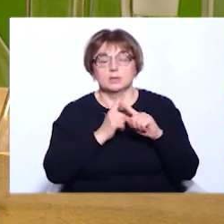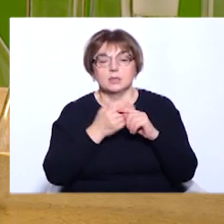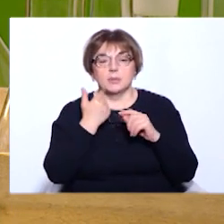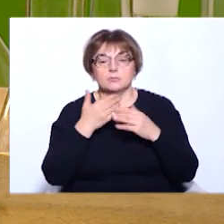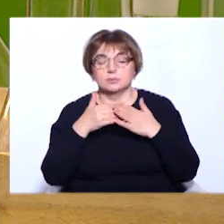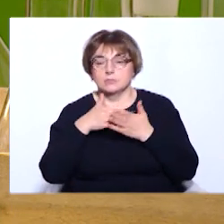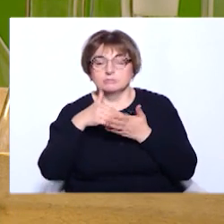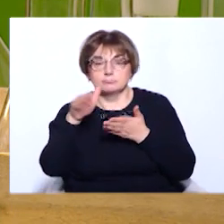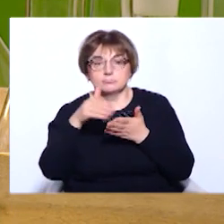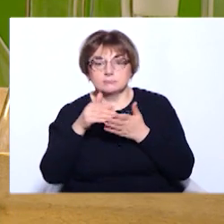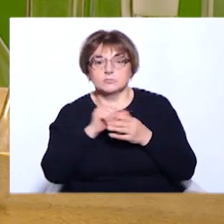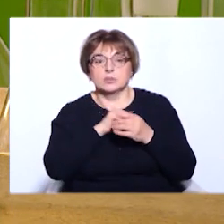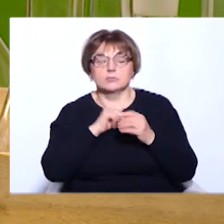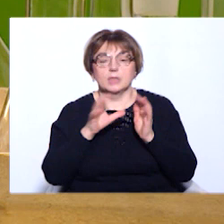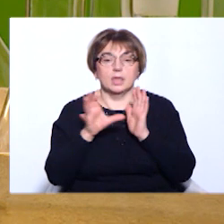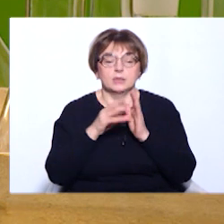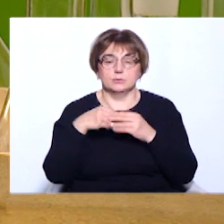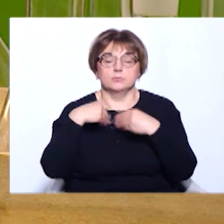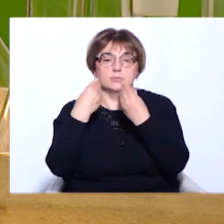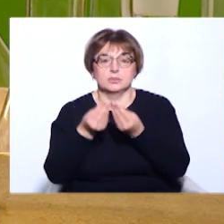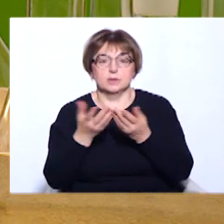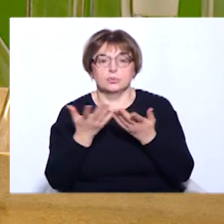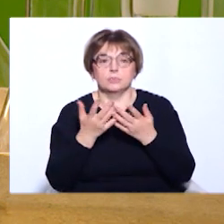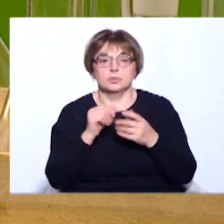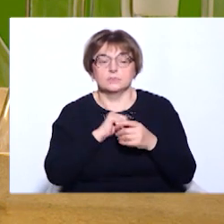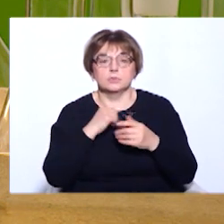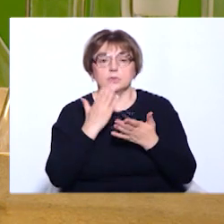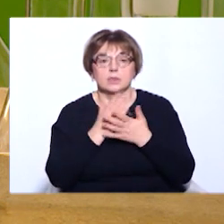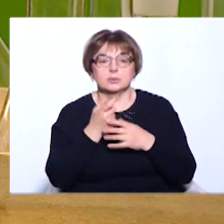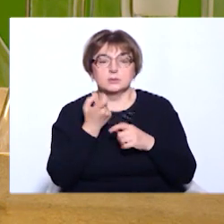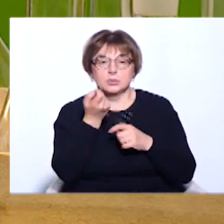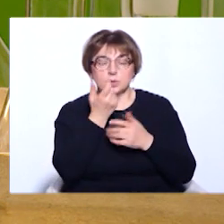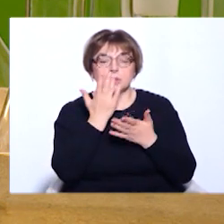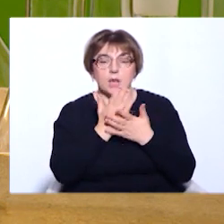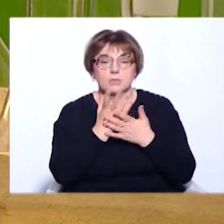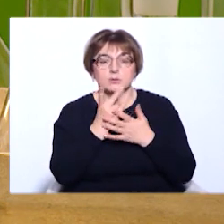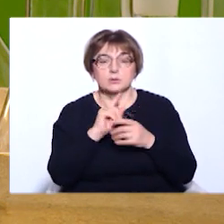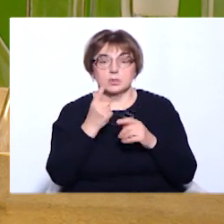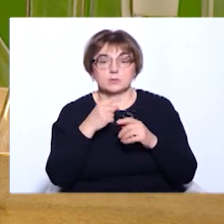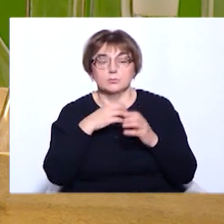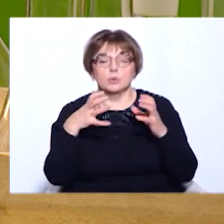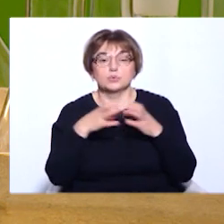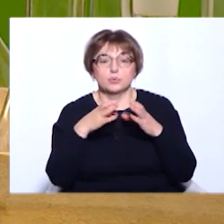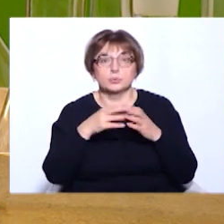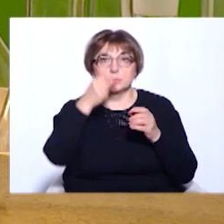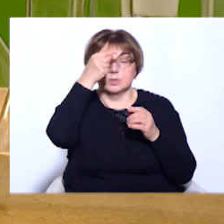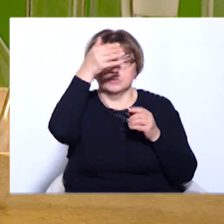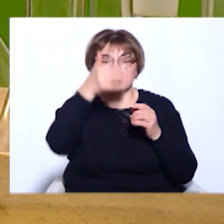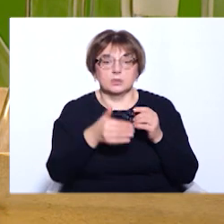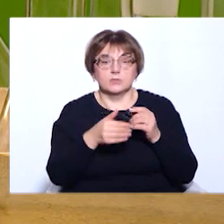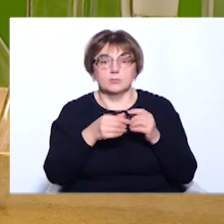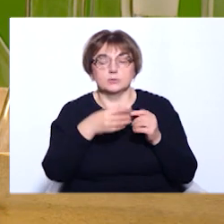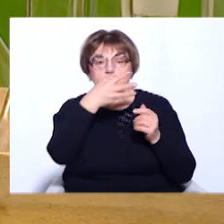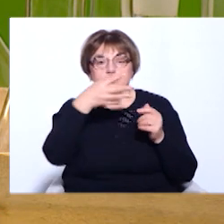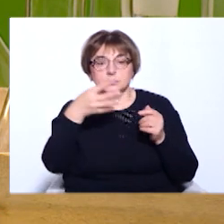გარეშრის სავალენტო ელექტრონი, რომელიც აქვს ძალიან მინიმალური რაოდენობით. და რადგან ჯგუფში ზემოდან ქვემოთ